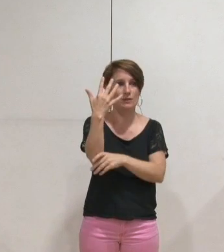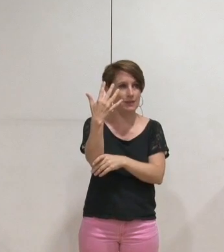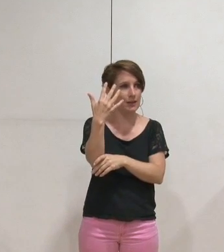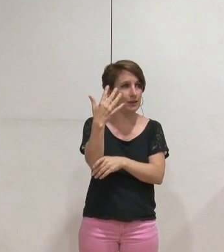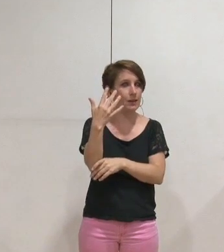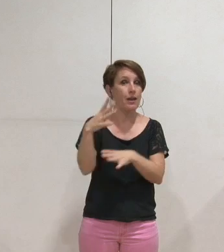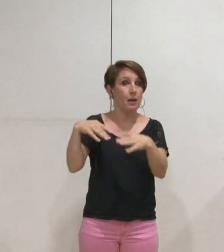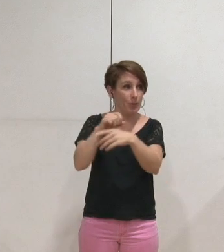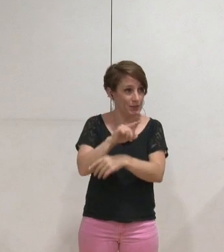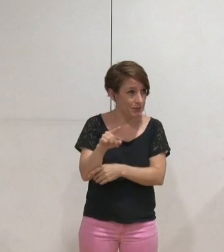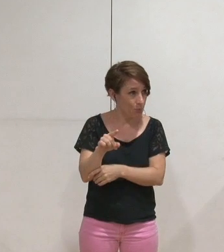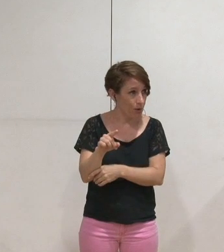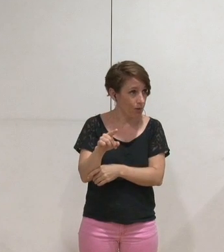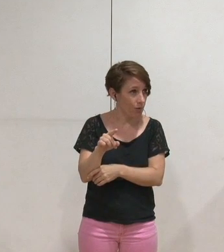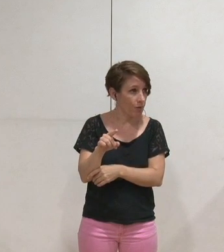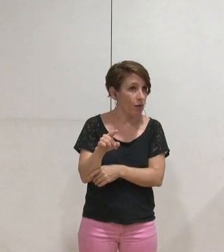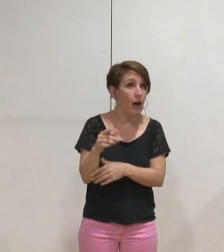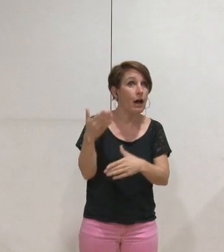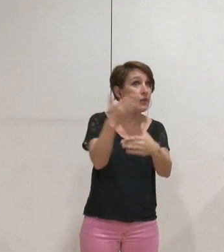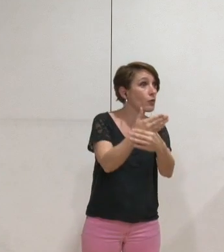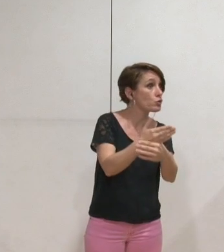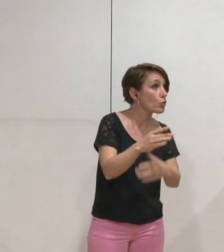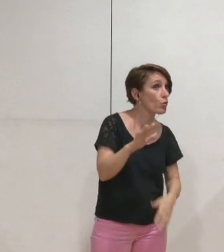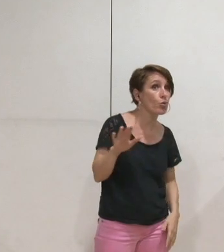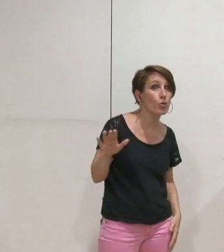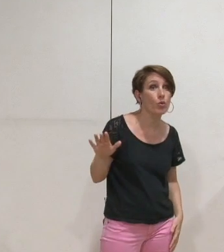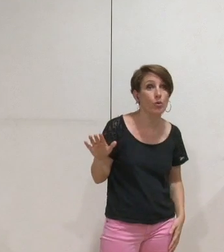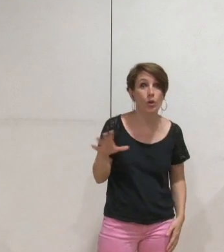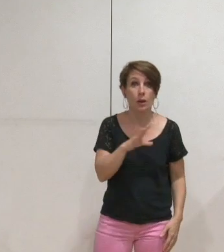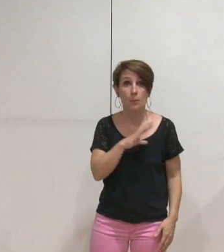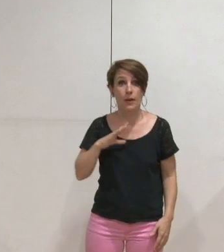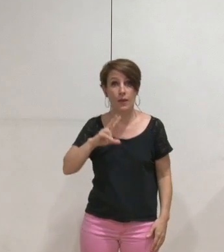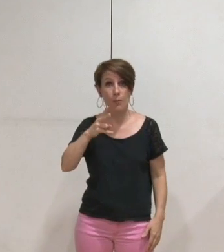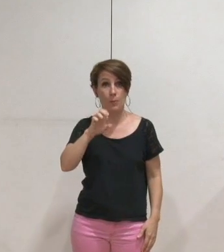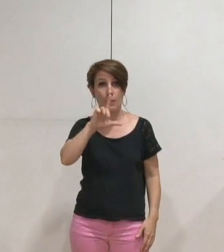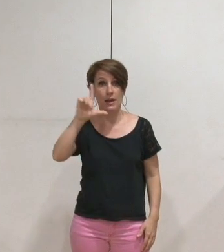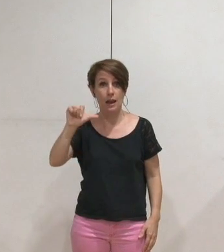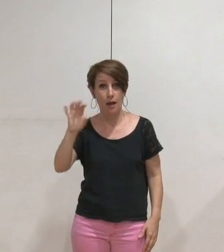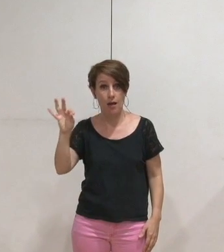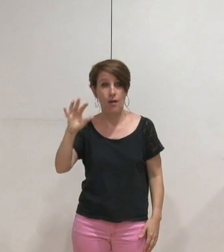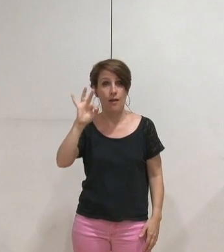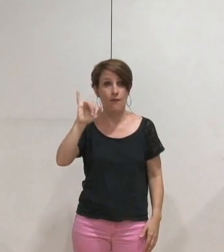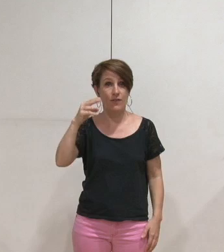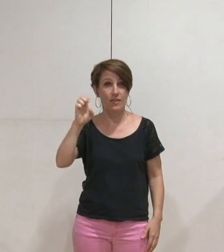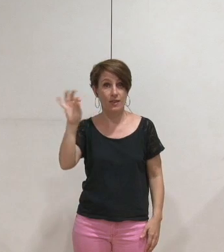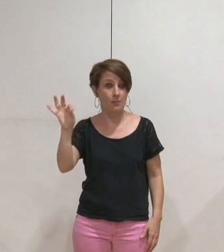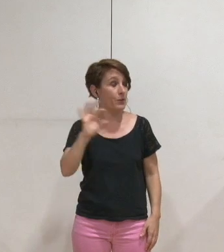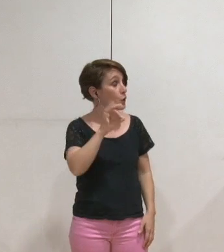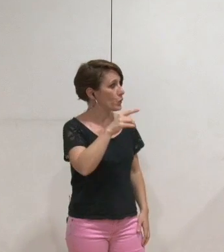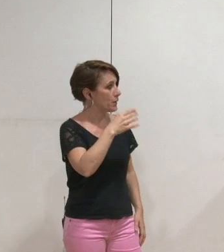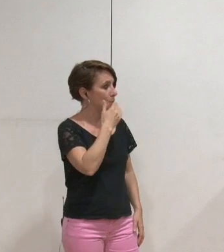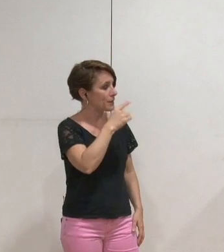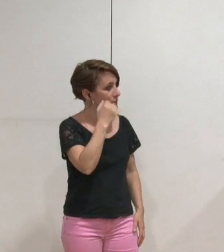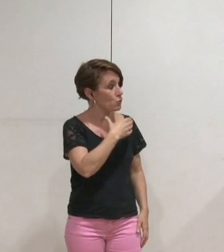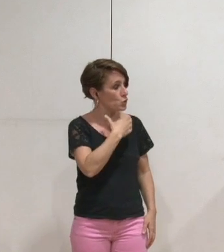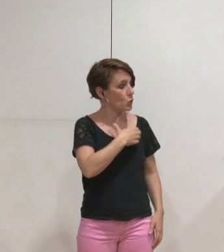pas part au vote oui intervention de Madame péfiné oui merci Monsieur le Maire c'est juste une